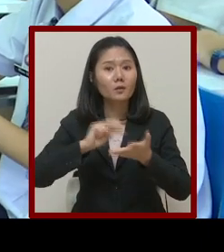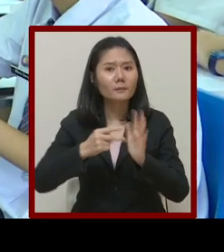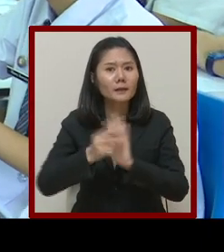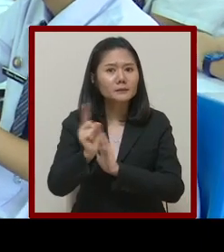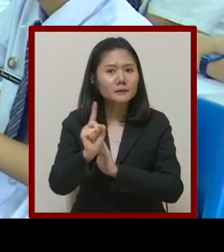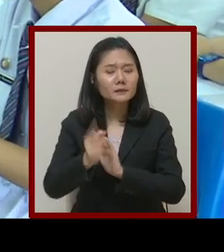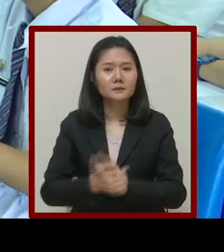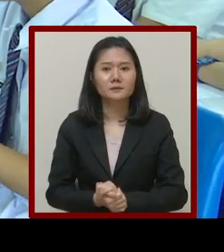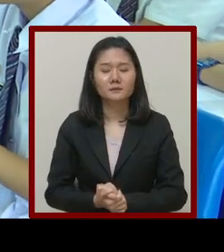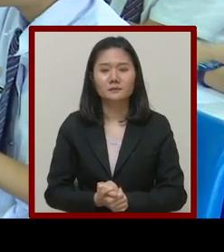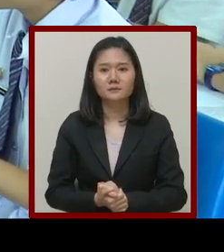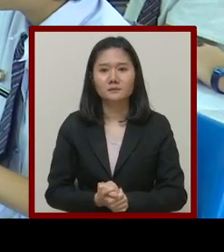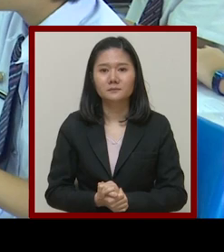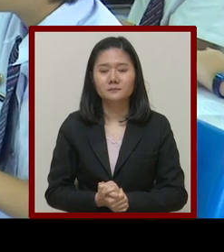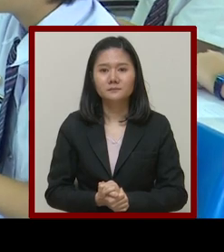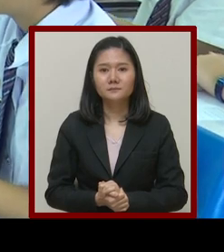อะไร